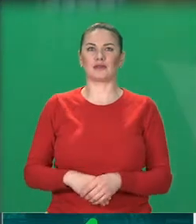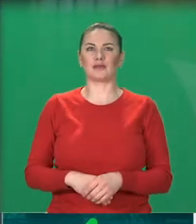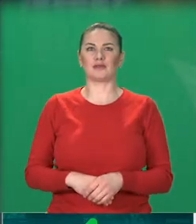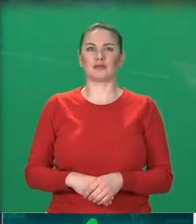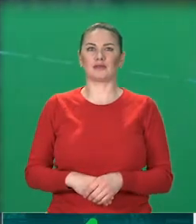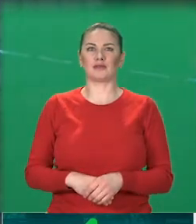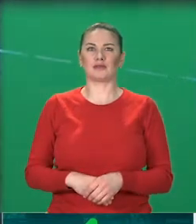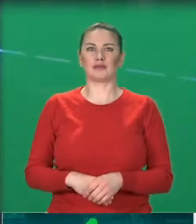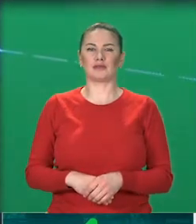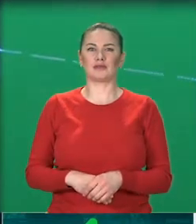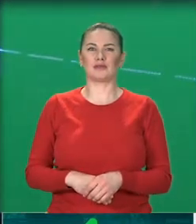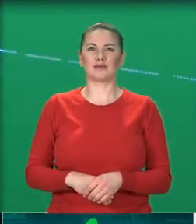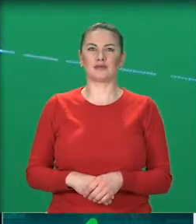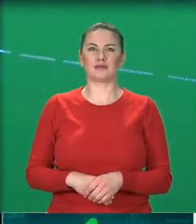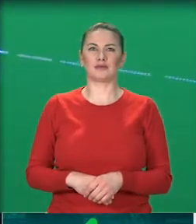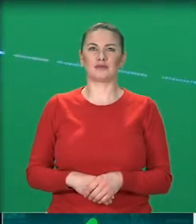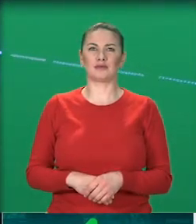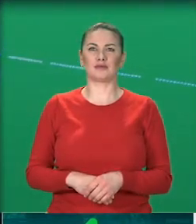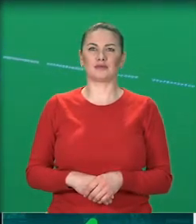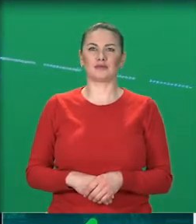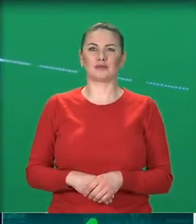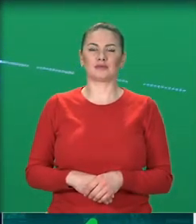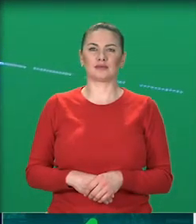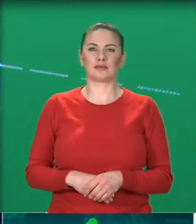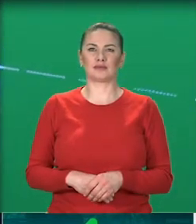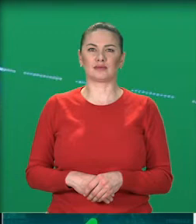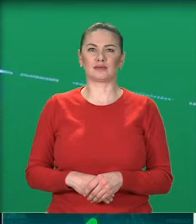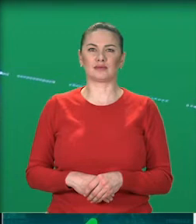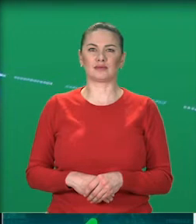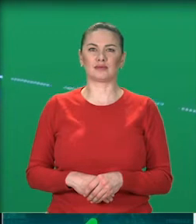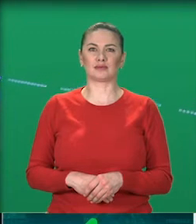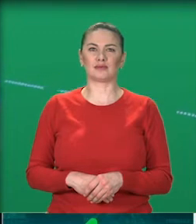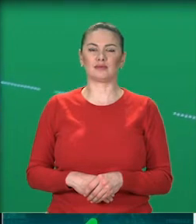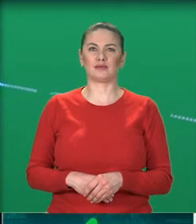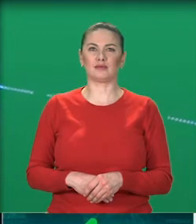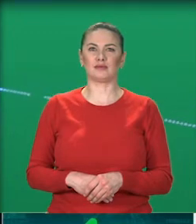что концерт уже начинается. Все. Это инфаркт.